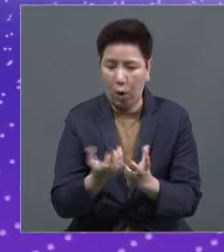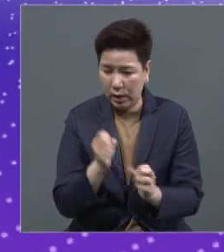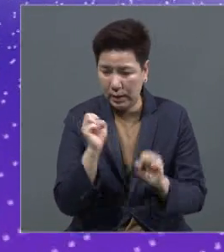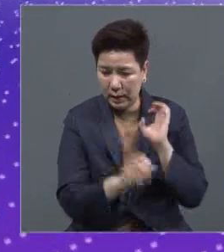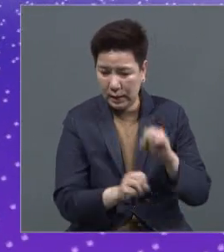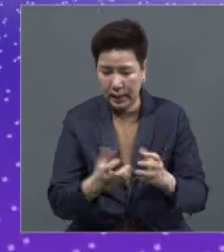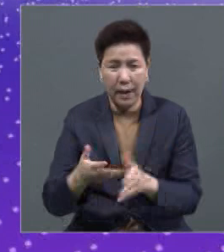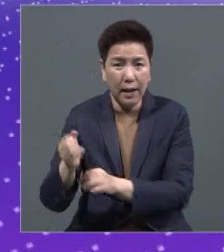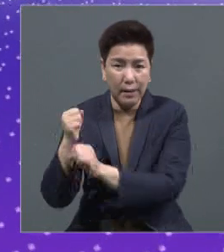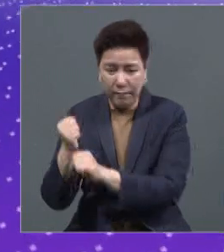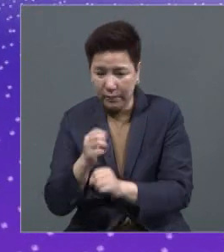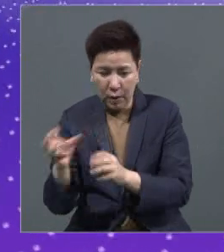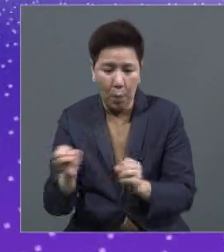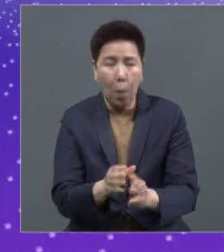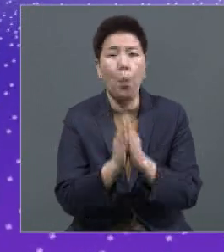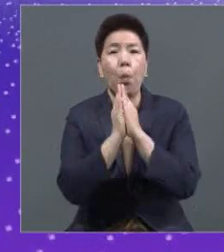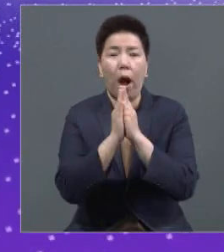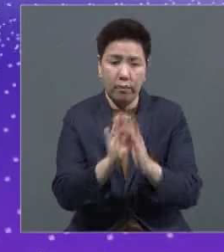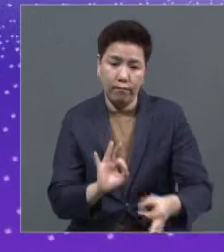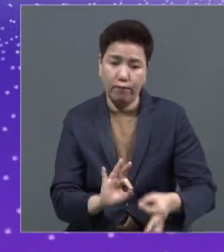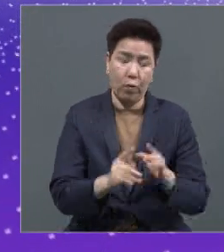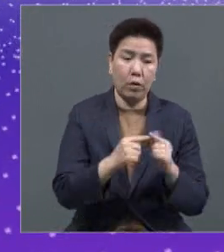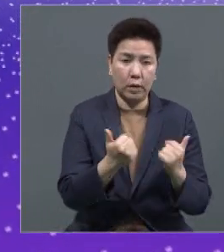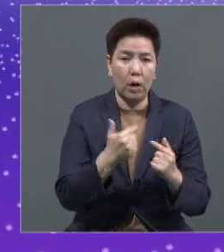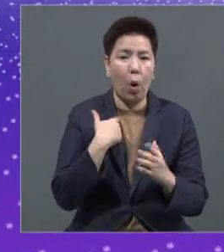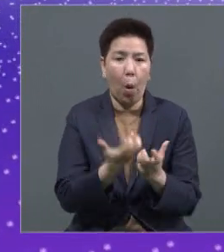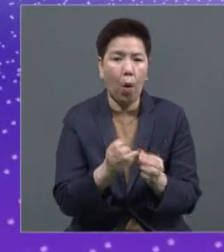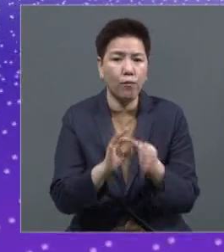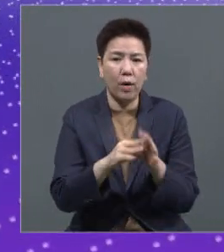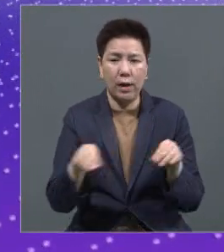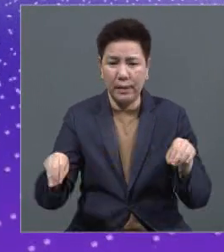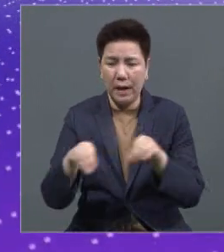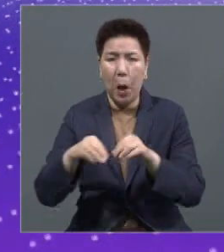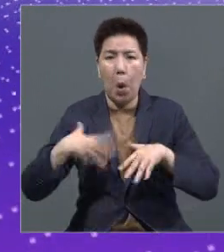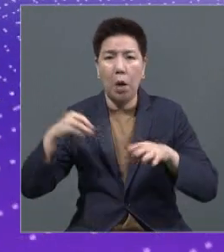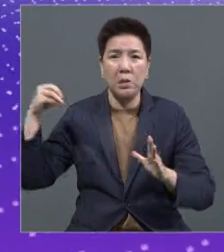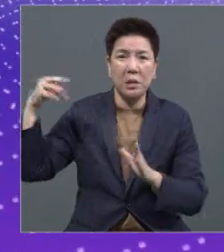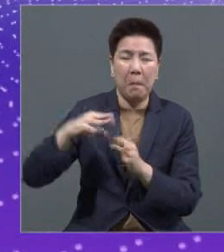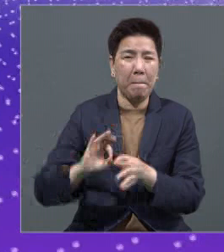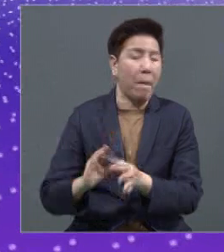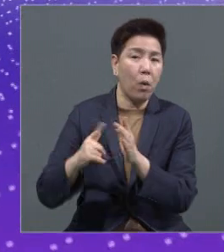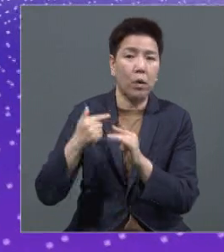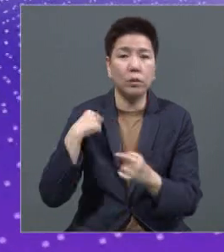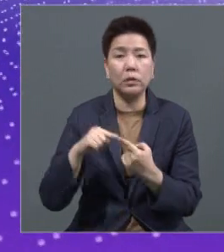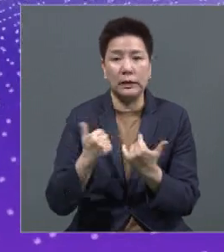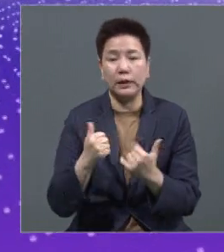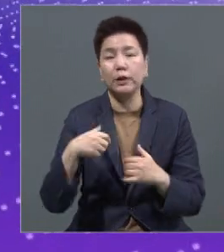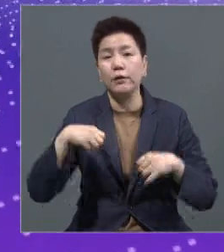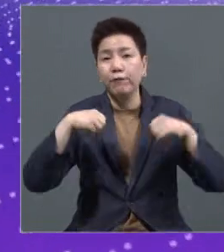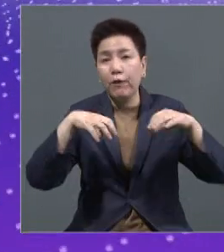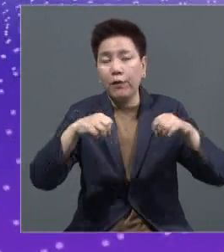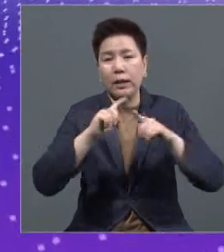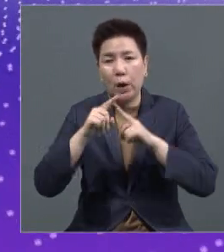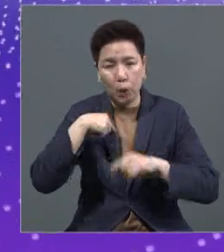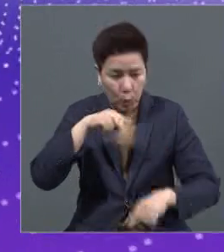แห้งหญ้าแห้งกระดาษว่ายพวกเนี้ยนะฮะการเก็บวัตถุ WiFiไว้ใกล้แหล่งความร้อนอันนี้ก็เสี่ยงมากๆเครื่องใช้ไฟฟ้า